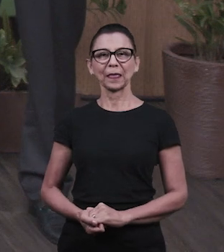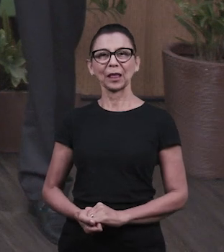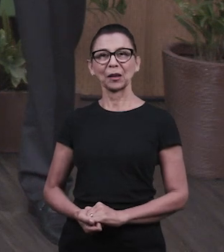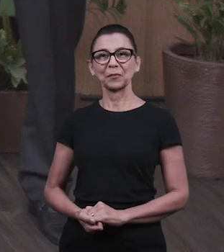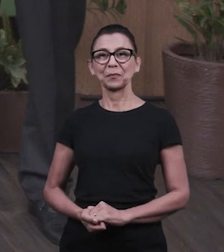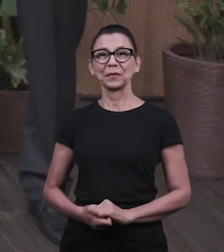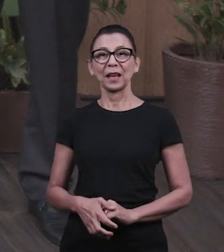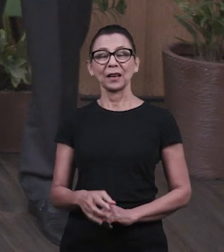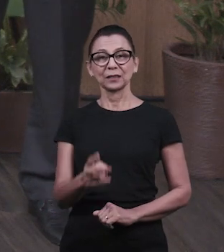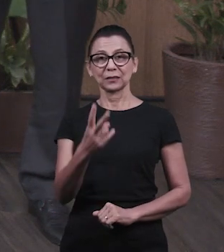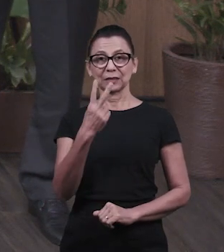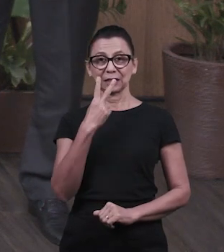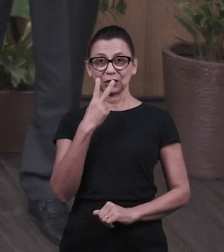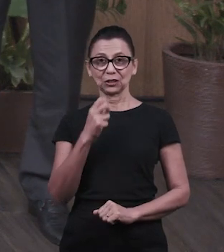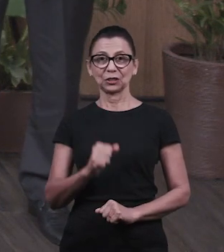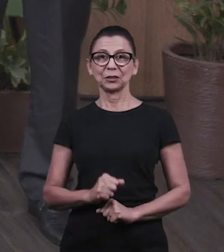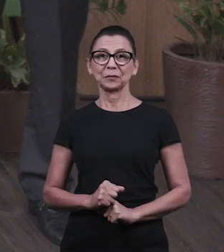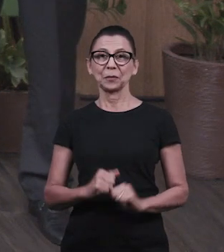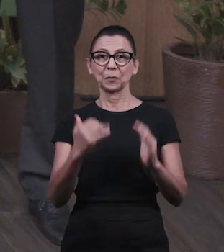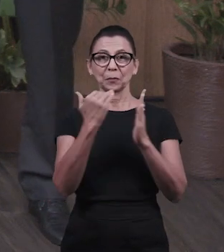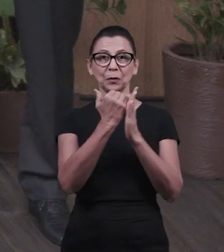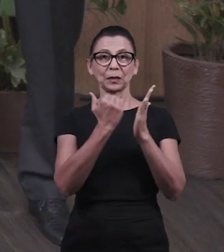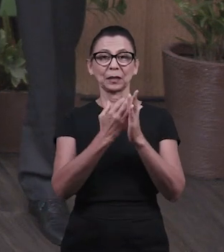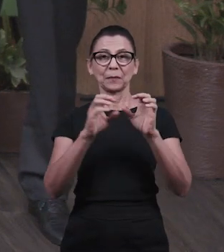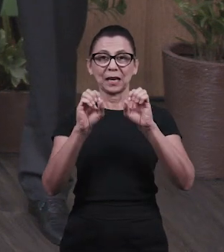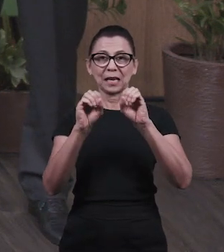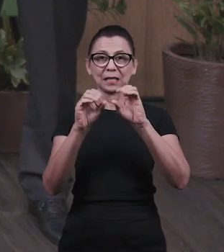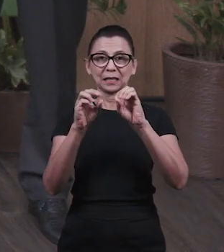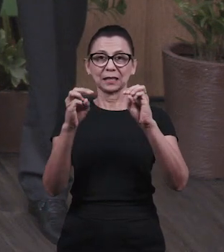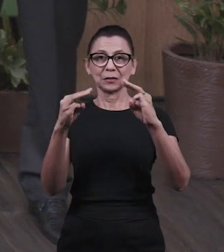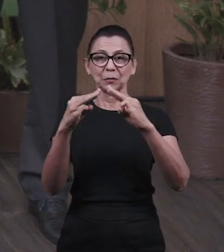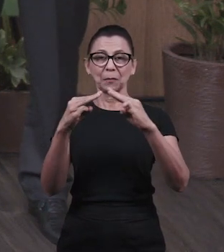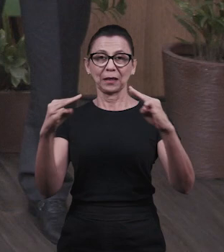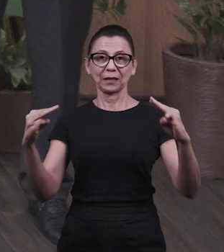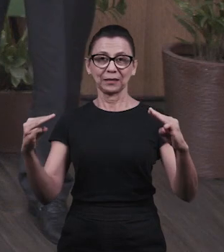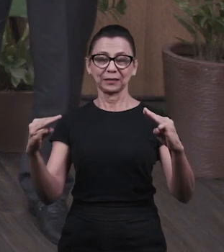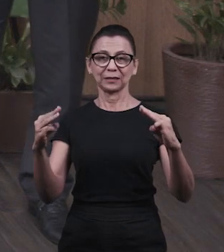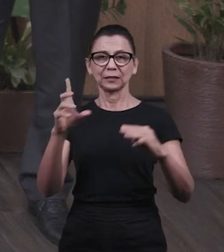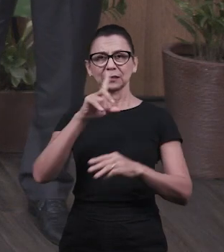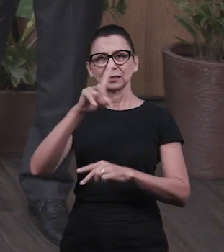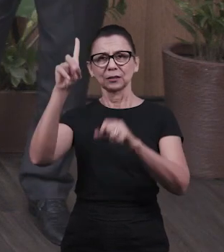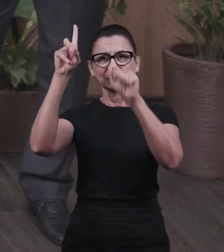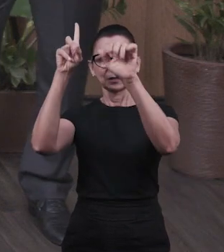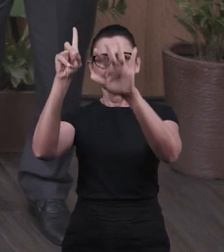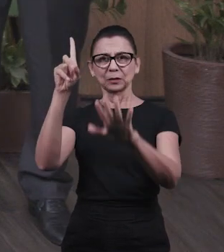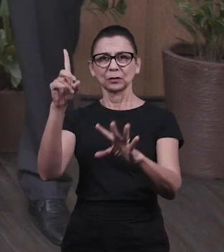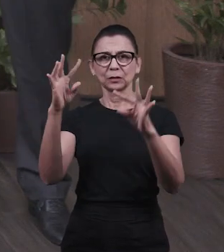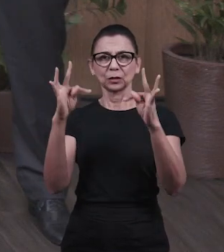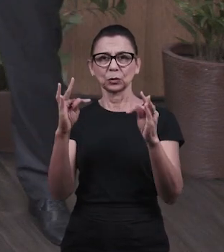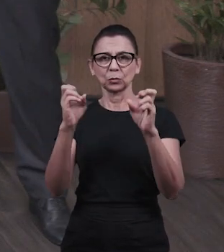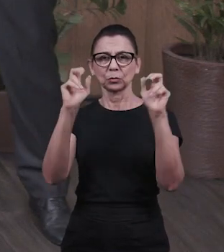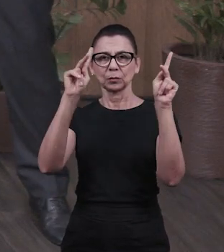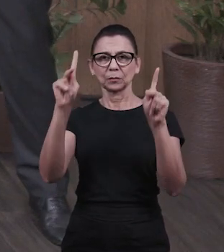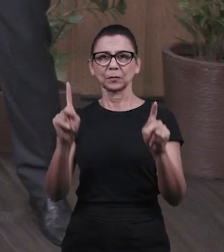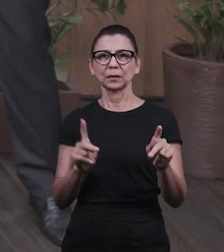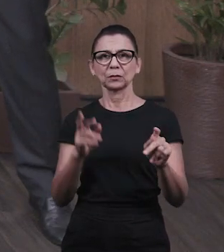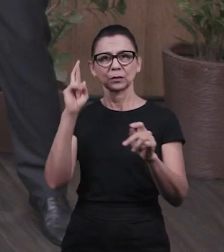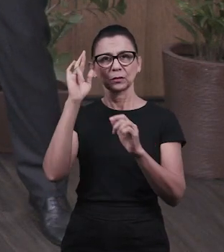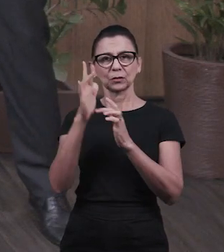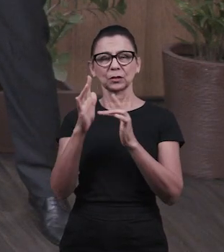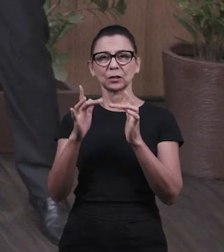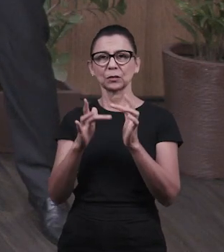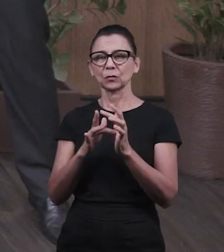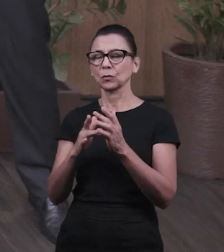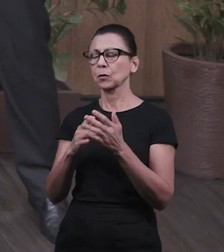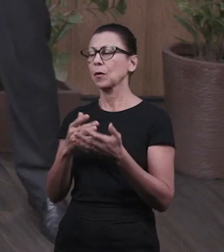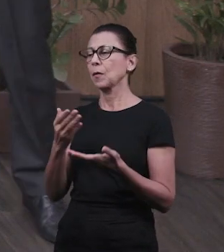Это рубрика Завета Маханаима. Господь да благословит всех вас миром Господа Иисуса, пастор Сержа, мир